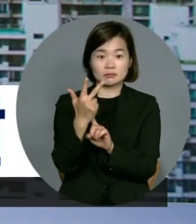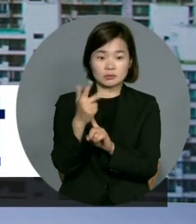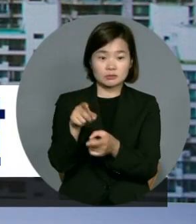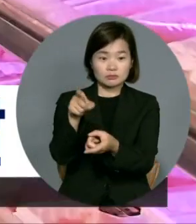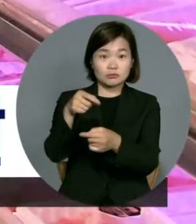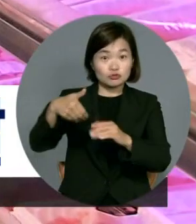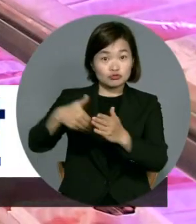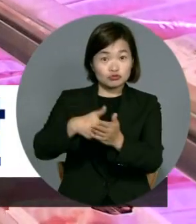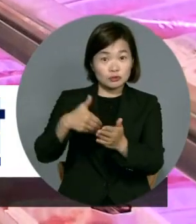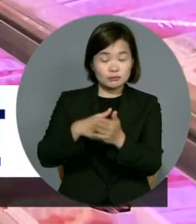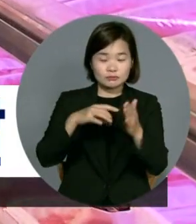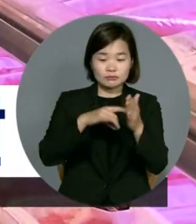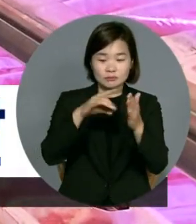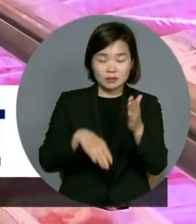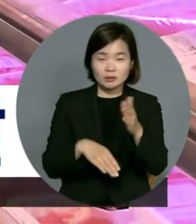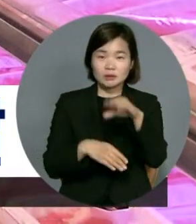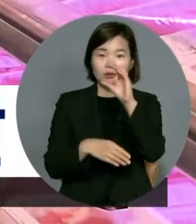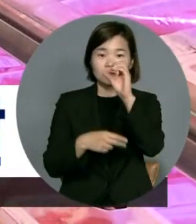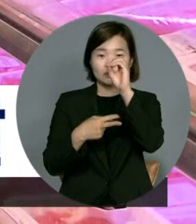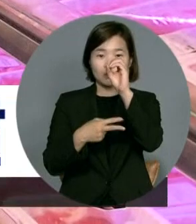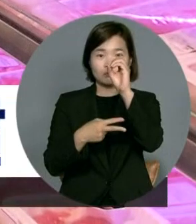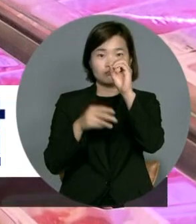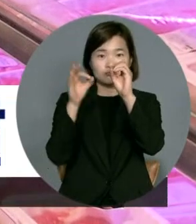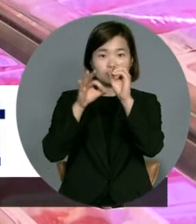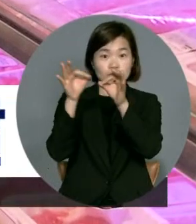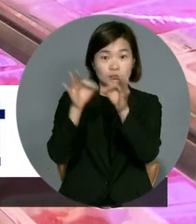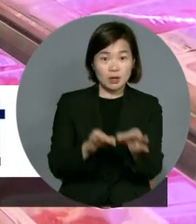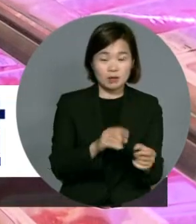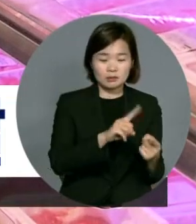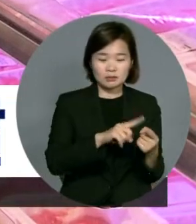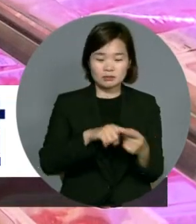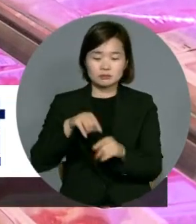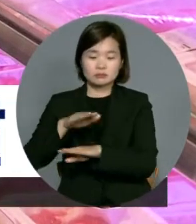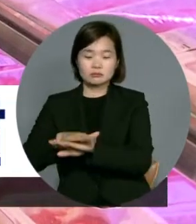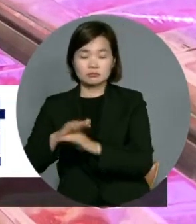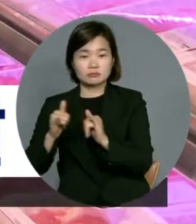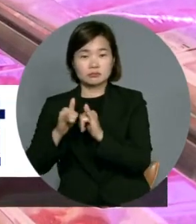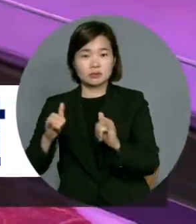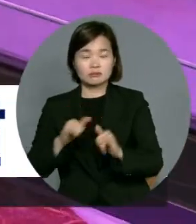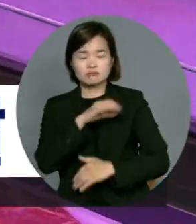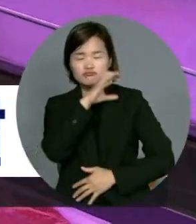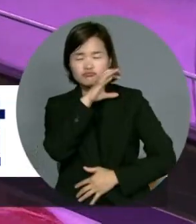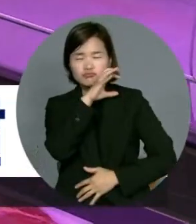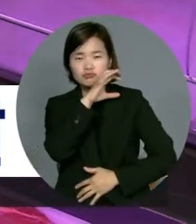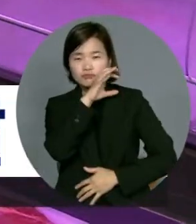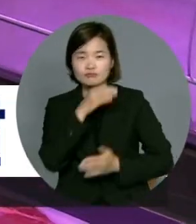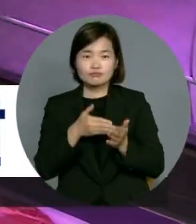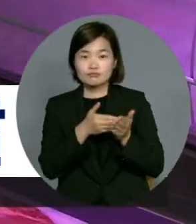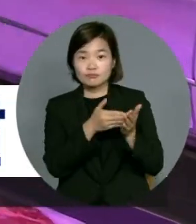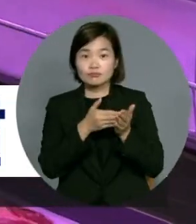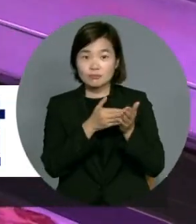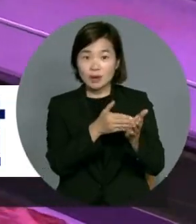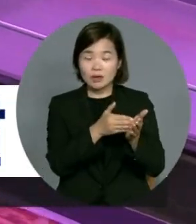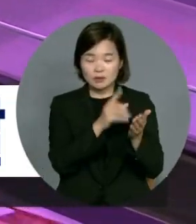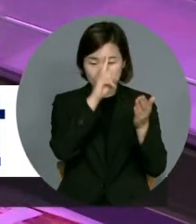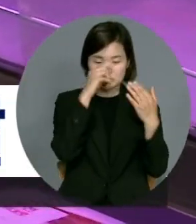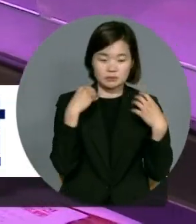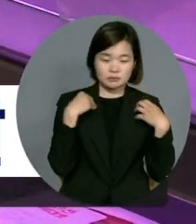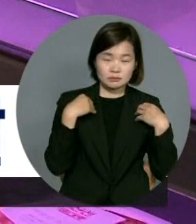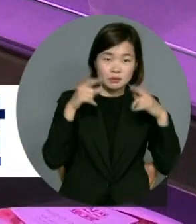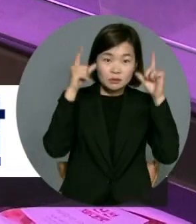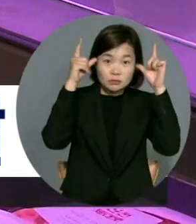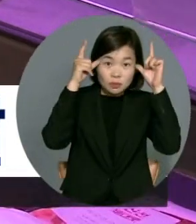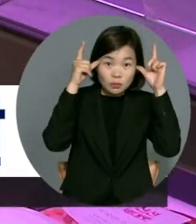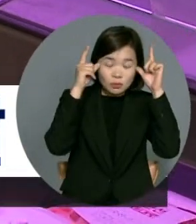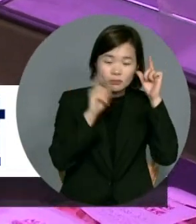1시적으로 0% 까지 내리기로 한 데 대해 농민 단체들이 강하게 반발하고 있습니다 정부는 쇠고기의